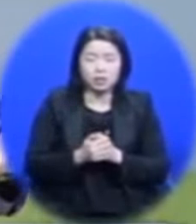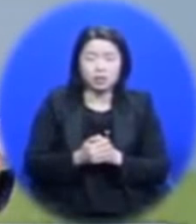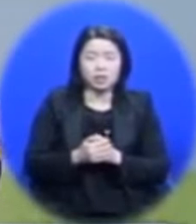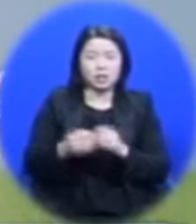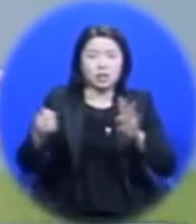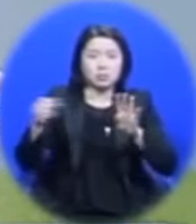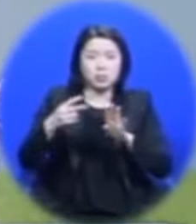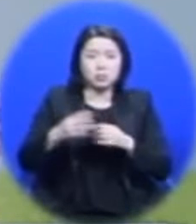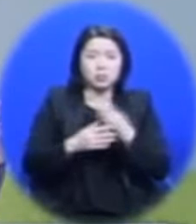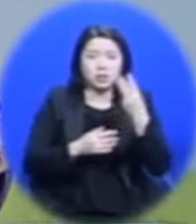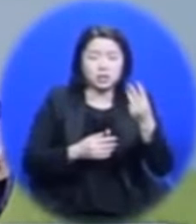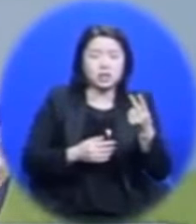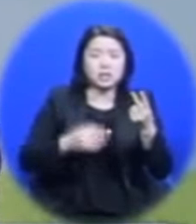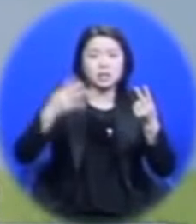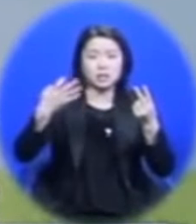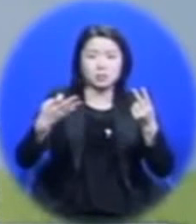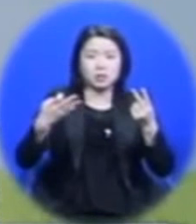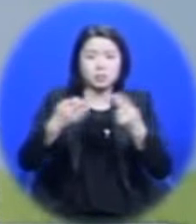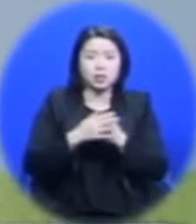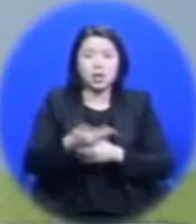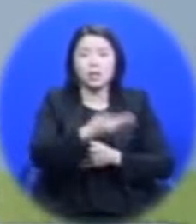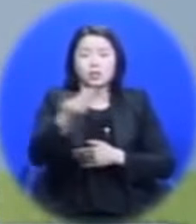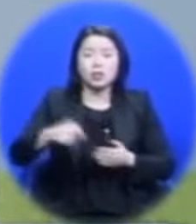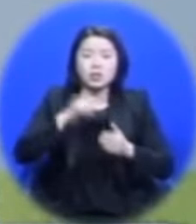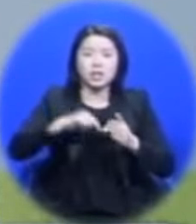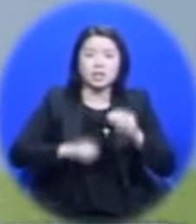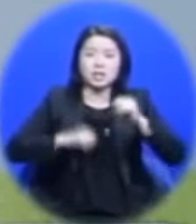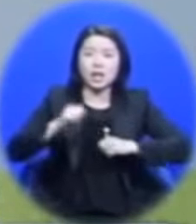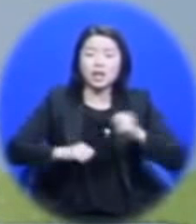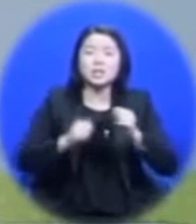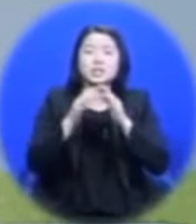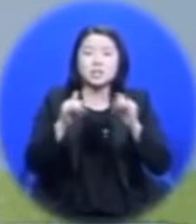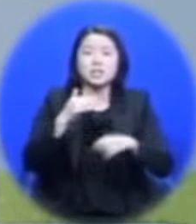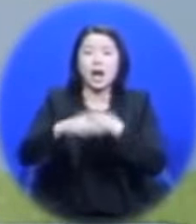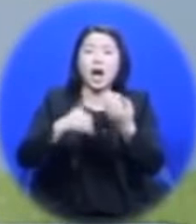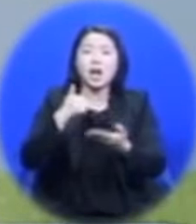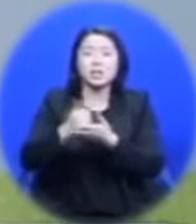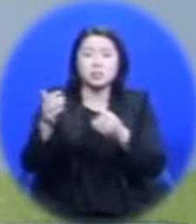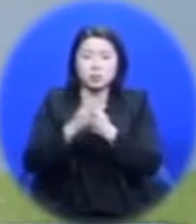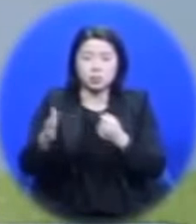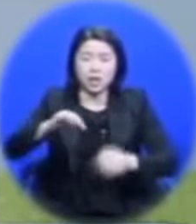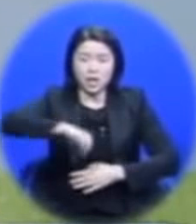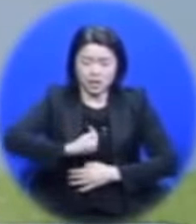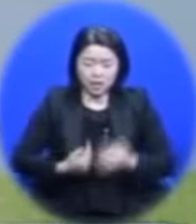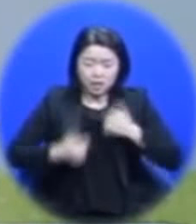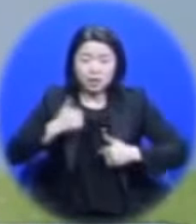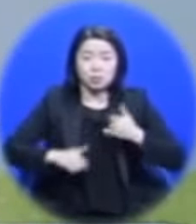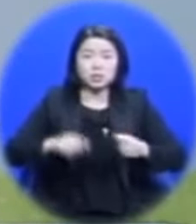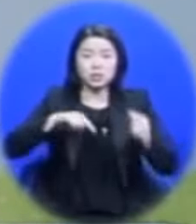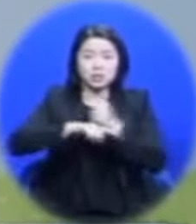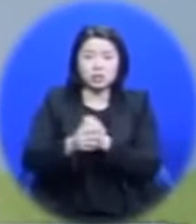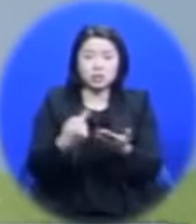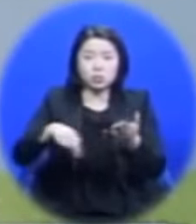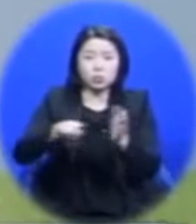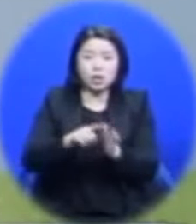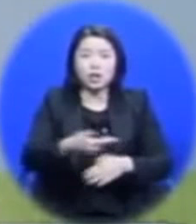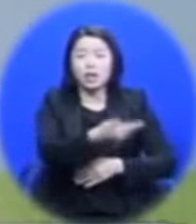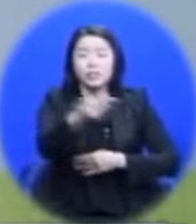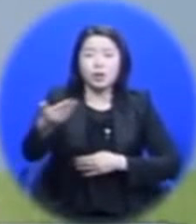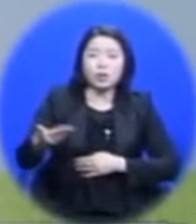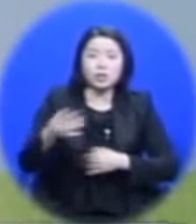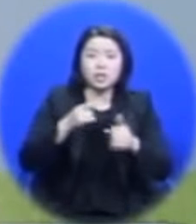빌립보서 2장 13절, 너희 안에서 행하시는 이는 하나님이시니 자기의 기쁘신 뜻을 위하여